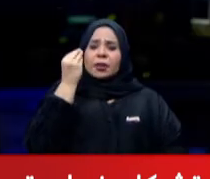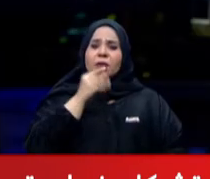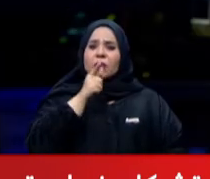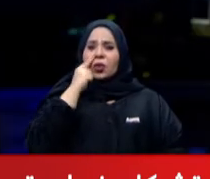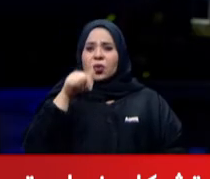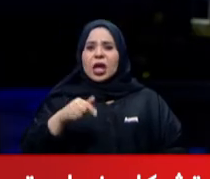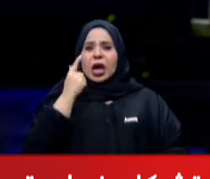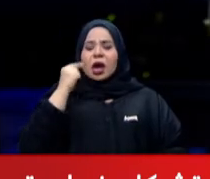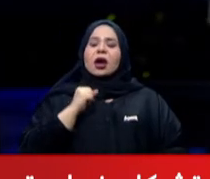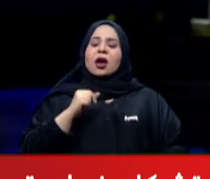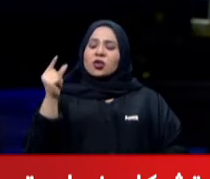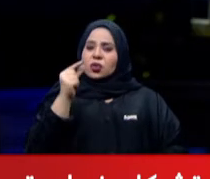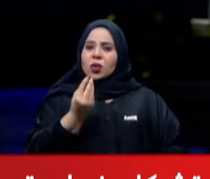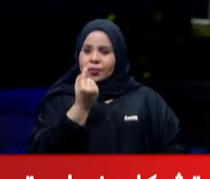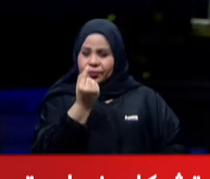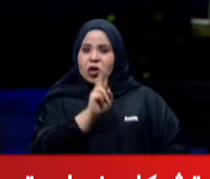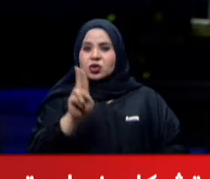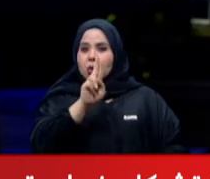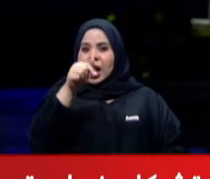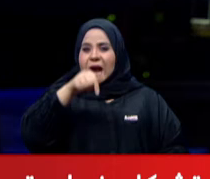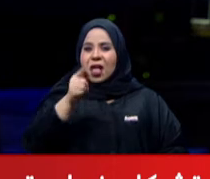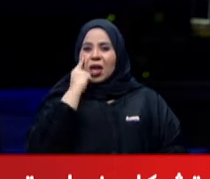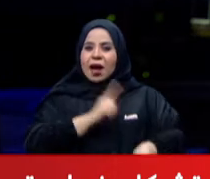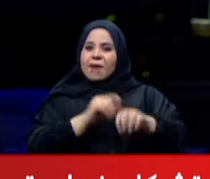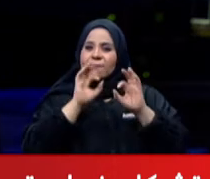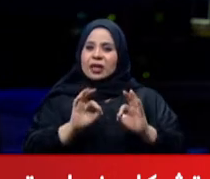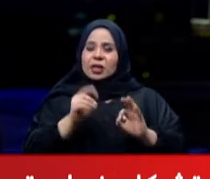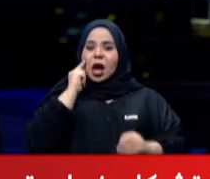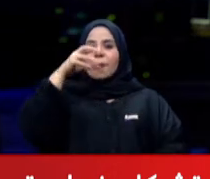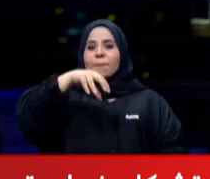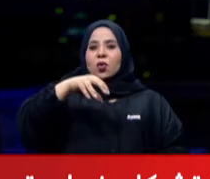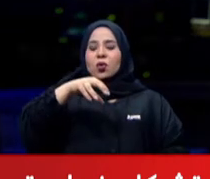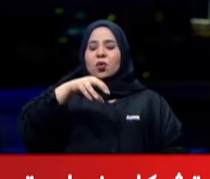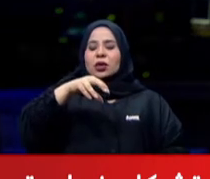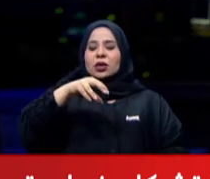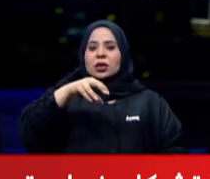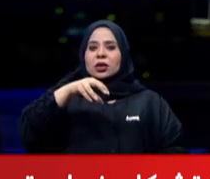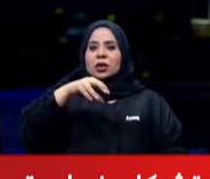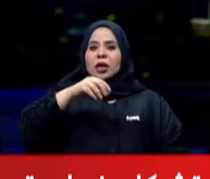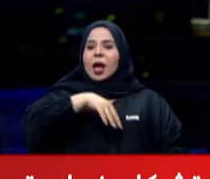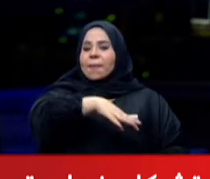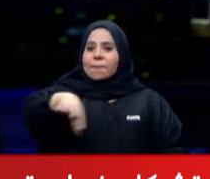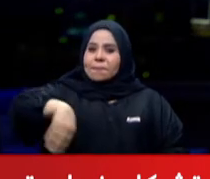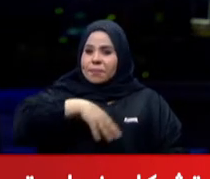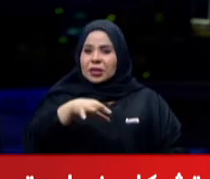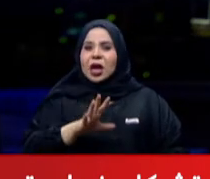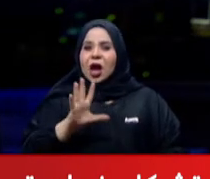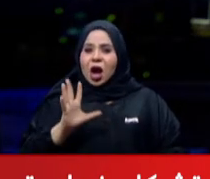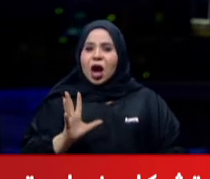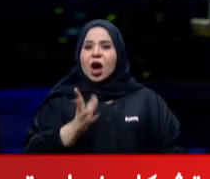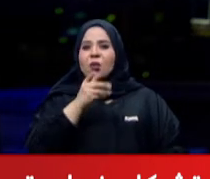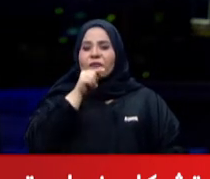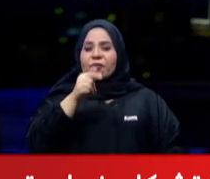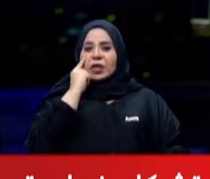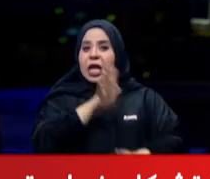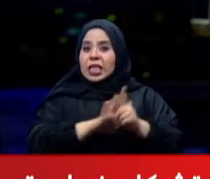فترة مرور الجراد فوق سماء مملكة البحرين ومناطقها يأخذ وقت طويل مثلا، أو هل هناك